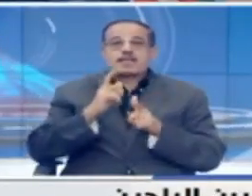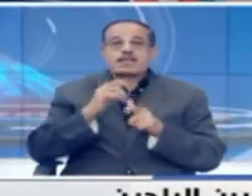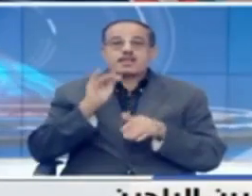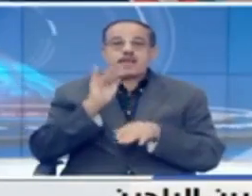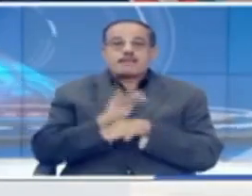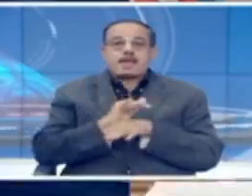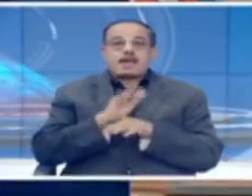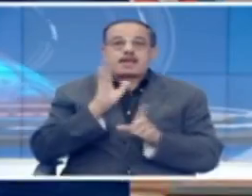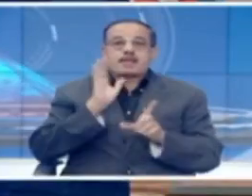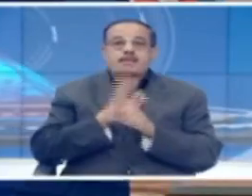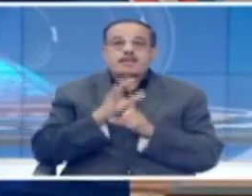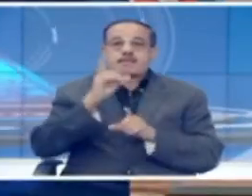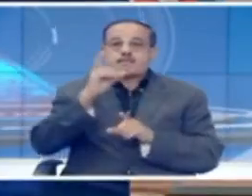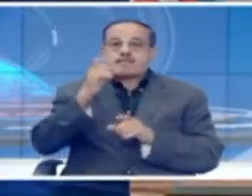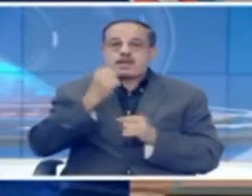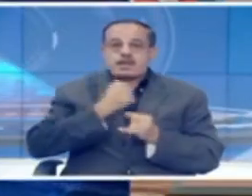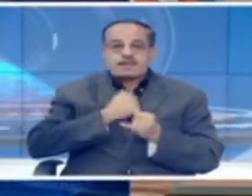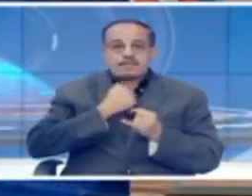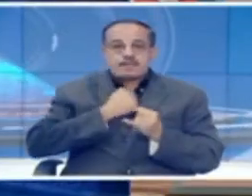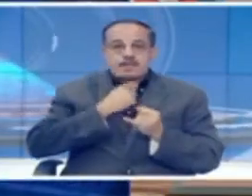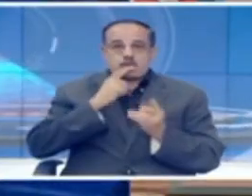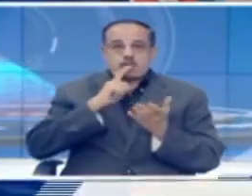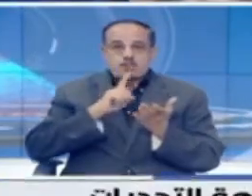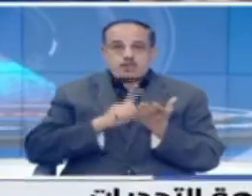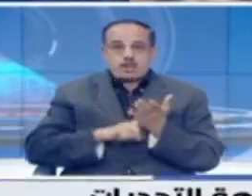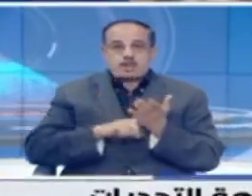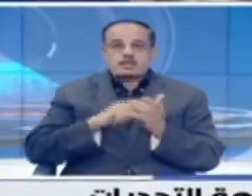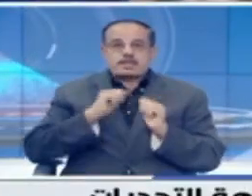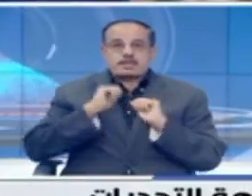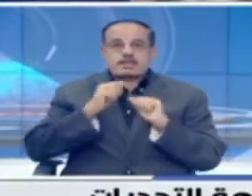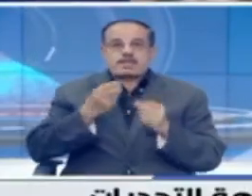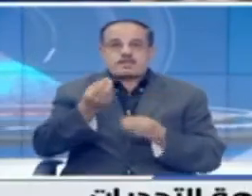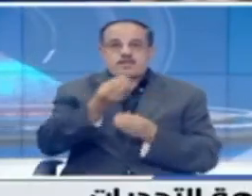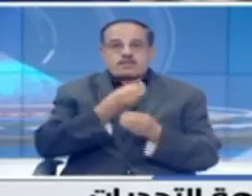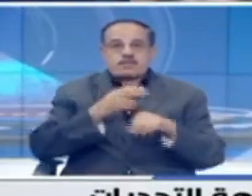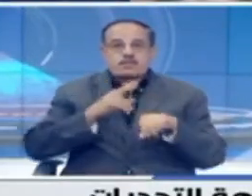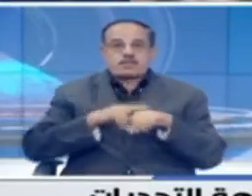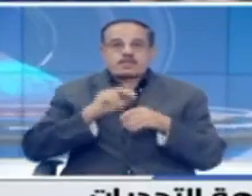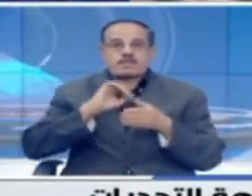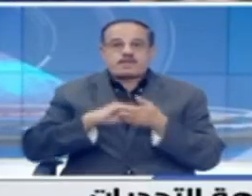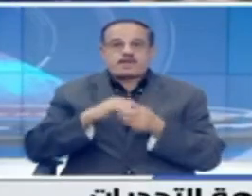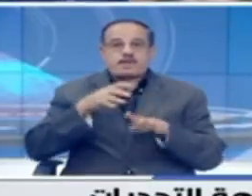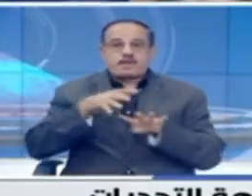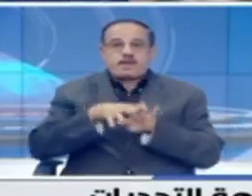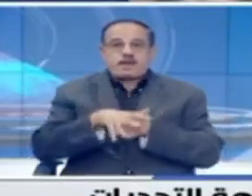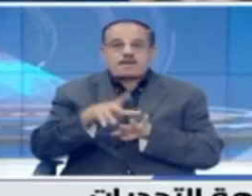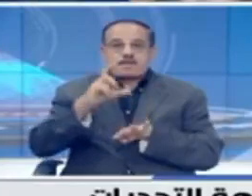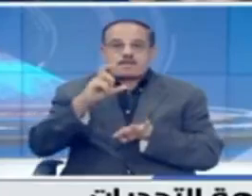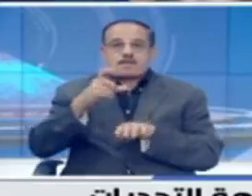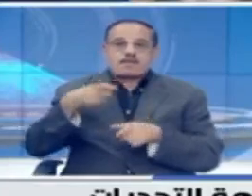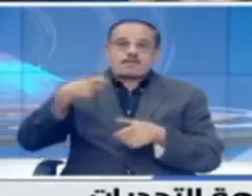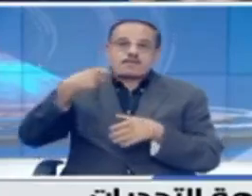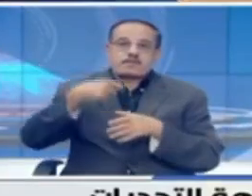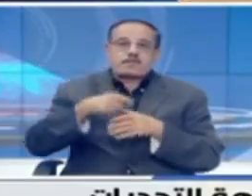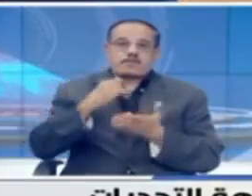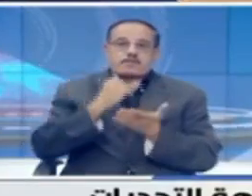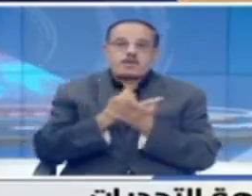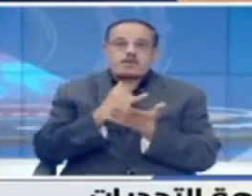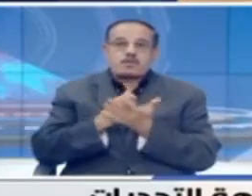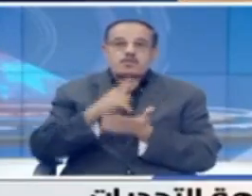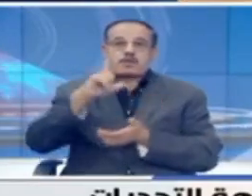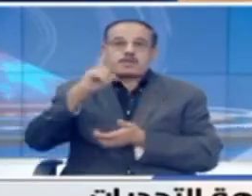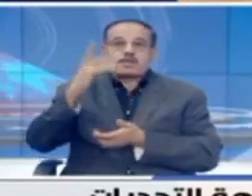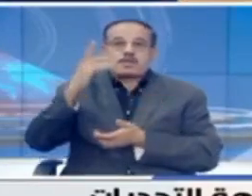كما جددت الولايات المتحدة دعمها للأمن المائي لمصر وأكدت ضرورة استئناف المفاوضات للتوصل